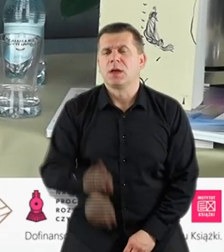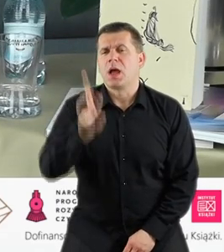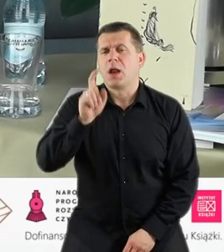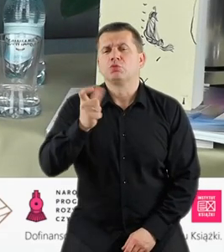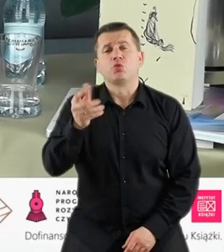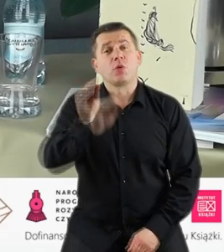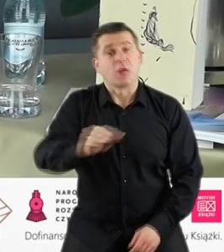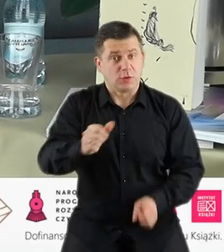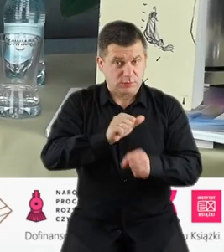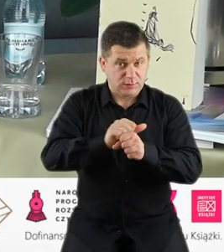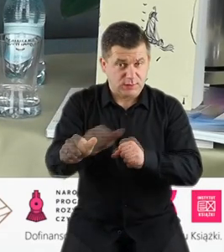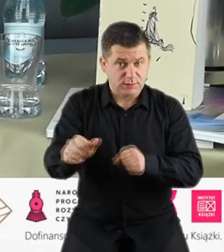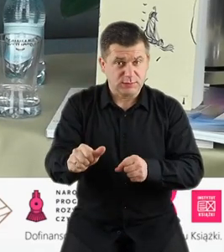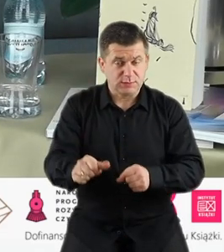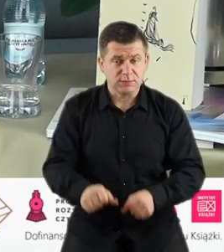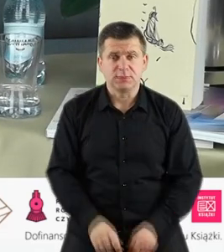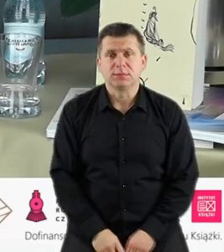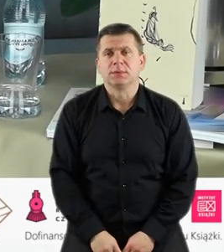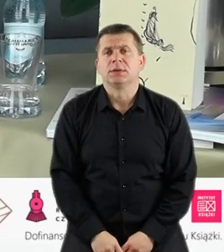coś jeszcze jest?